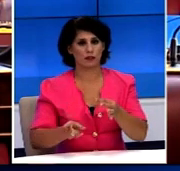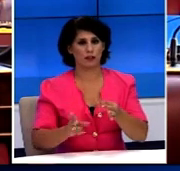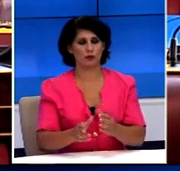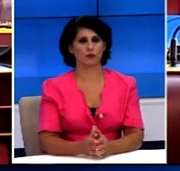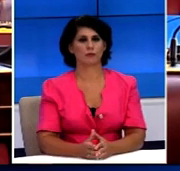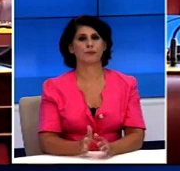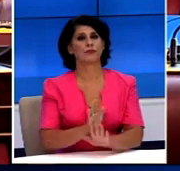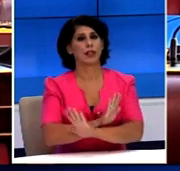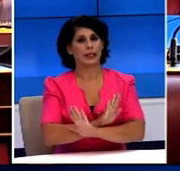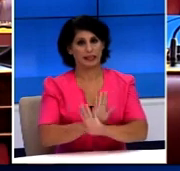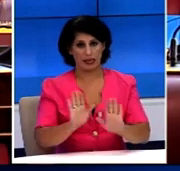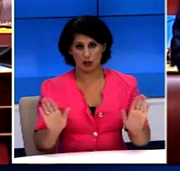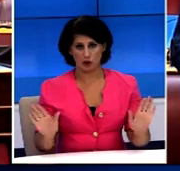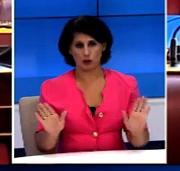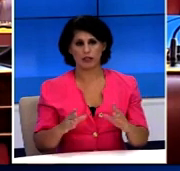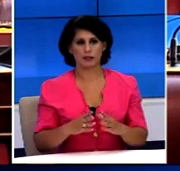Και κλείνω,